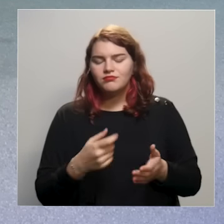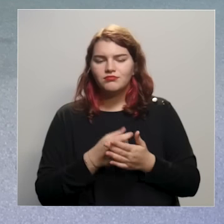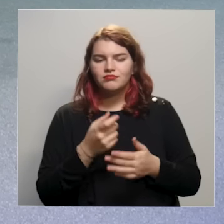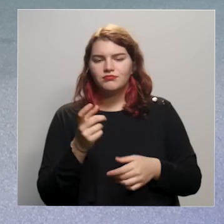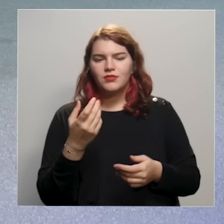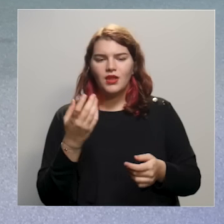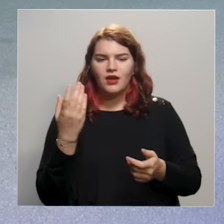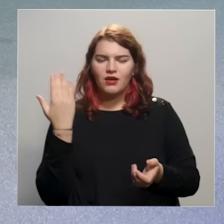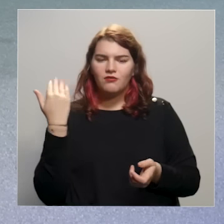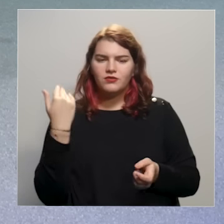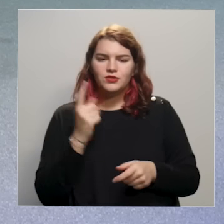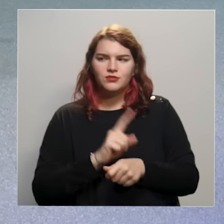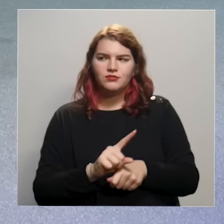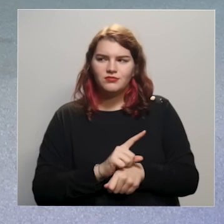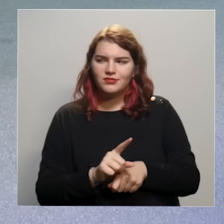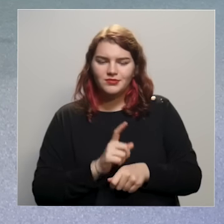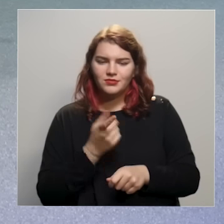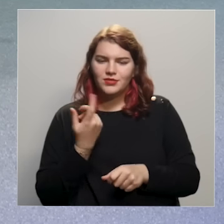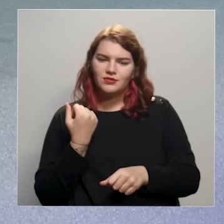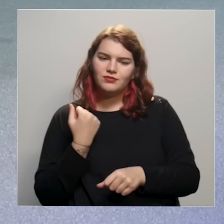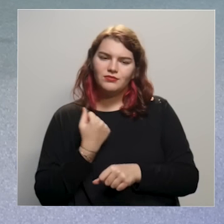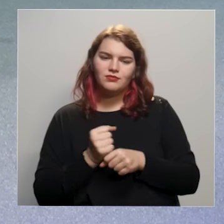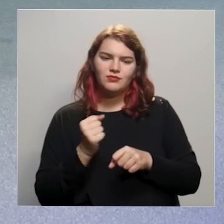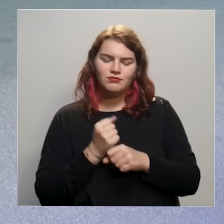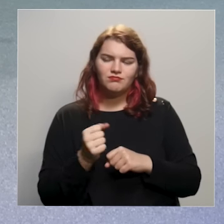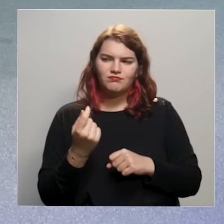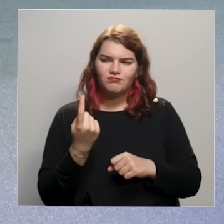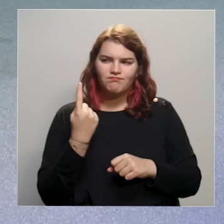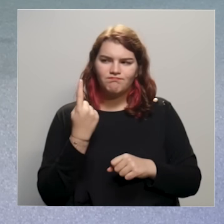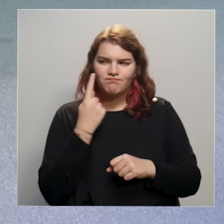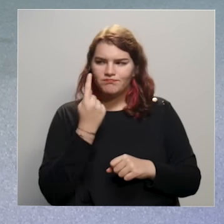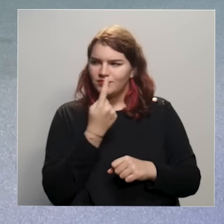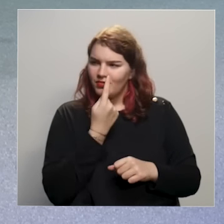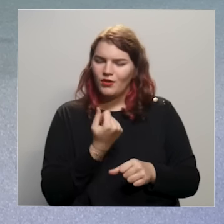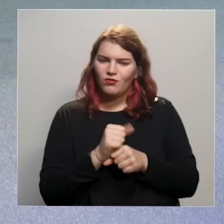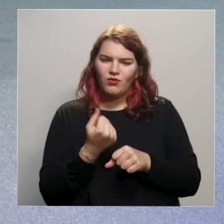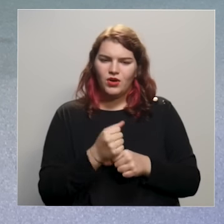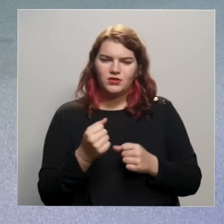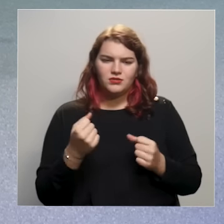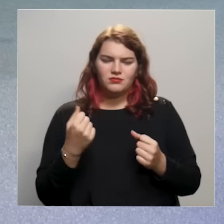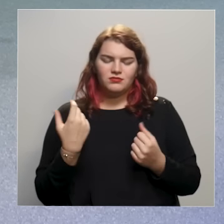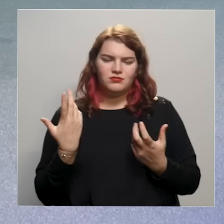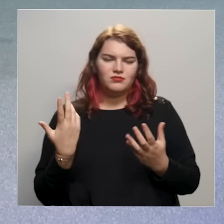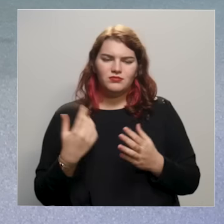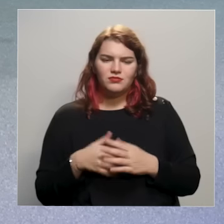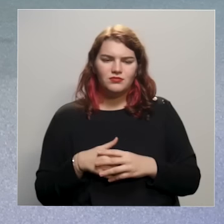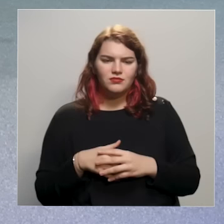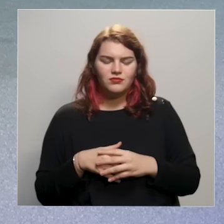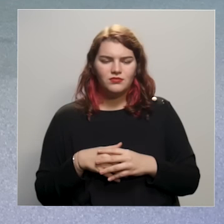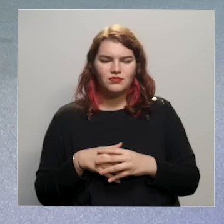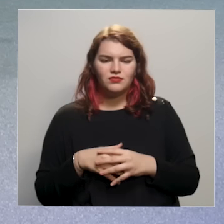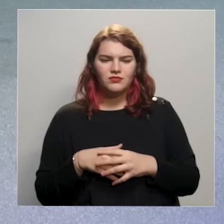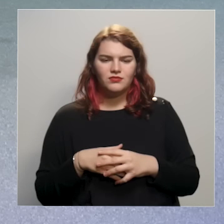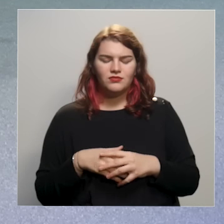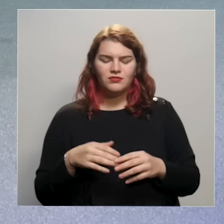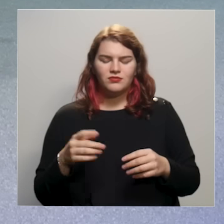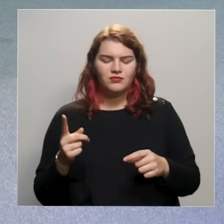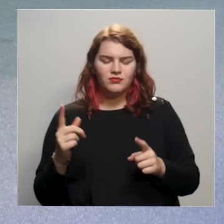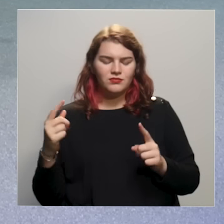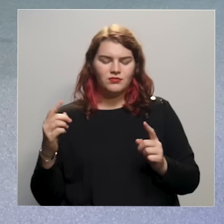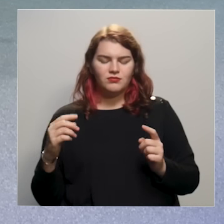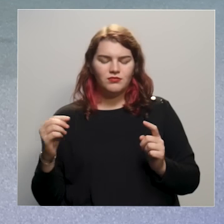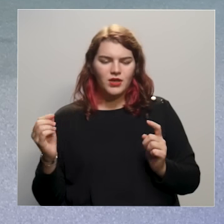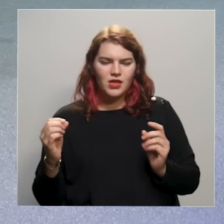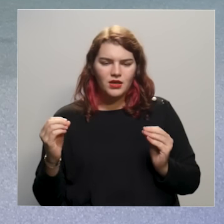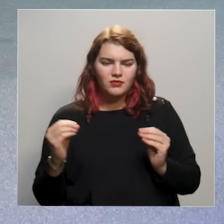a fost un moment unic și foarte, foarte, foarte, foarte, cu impact pentru